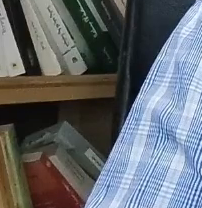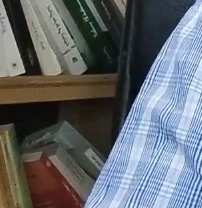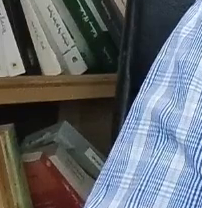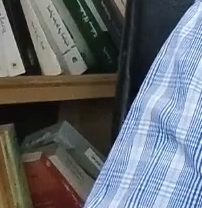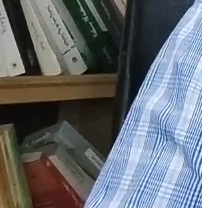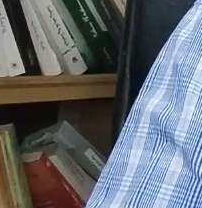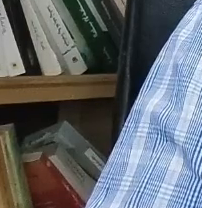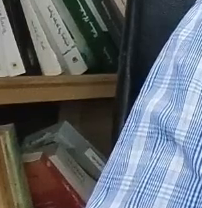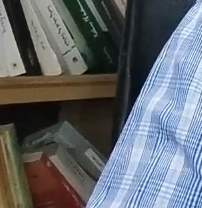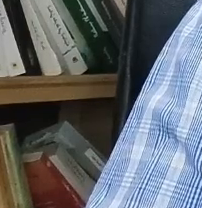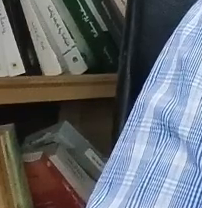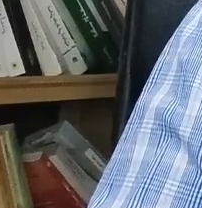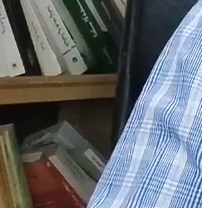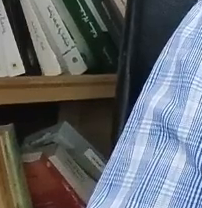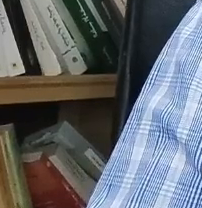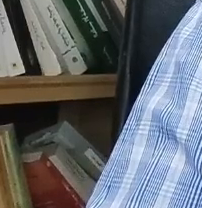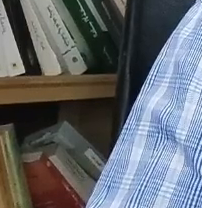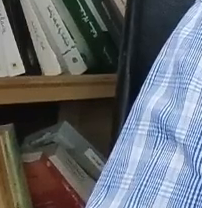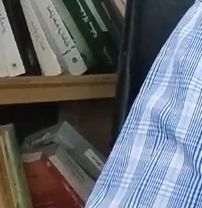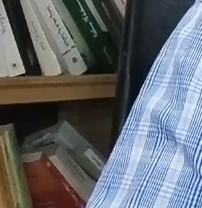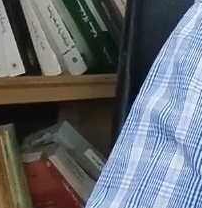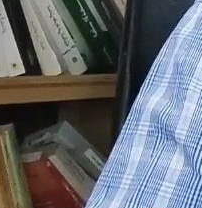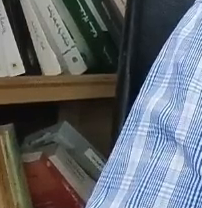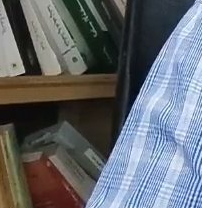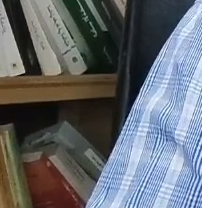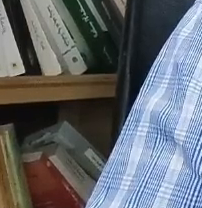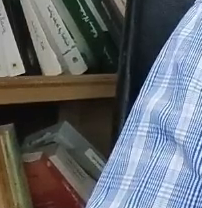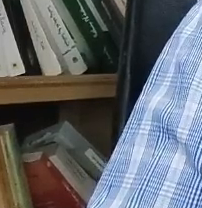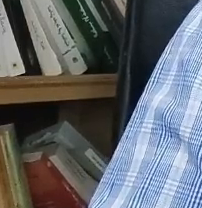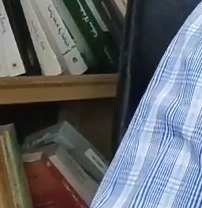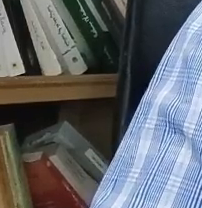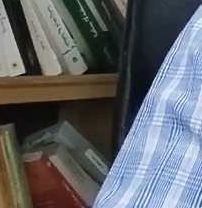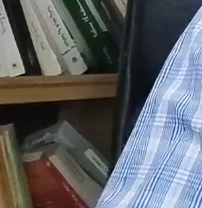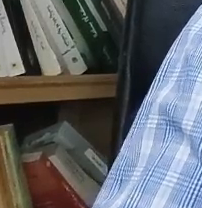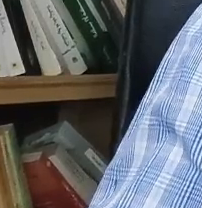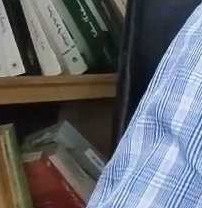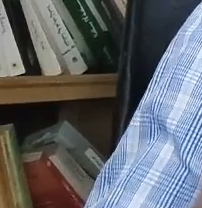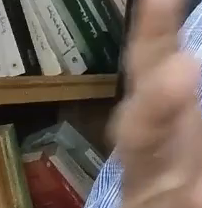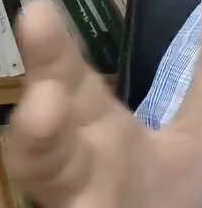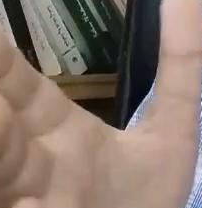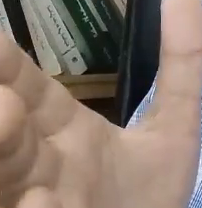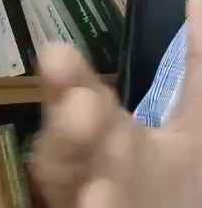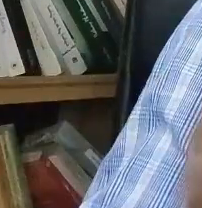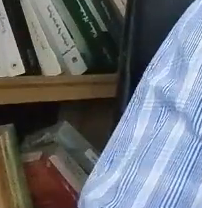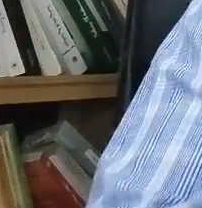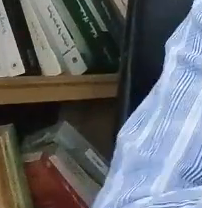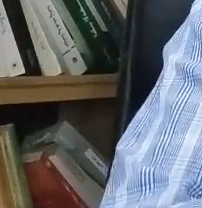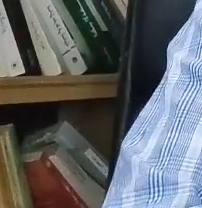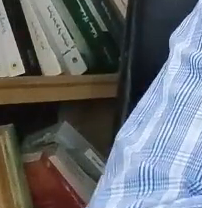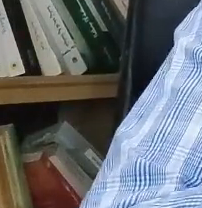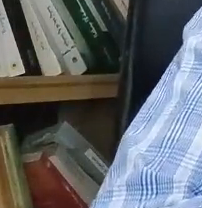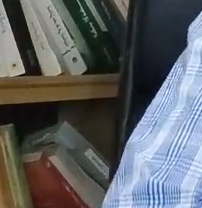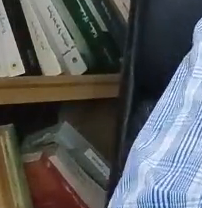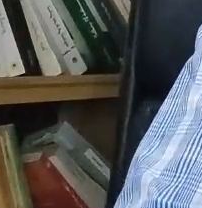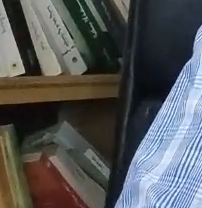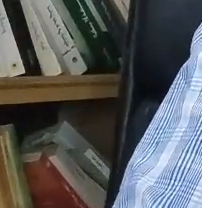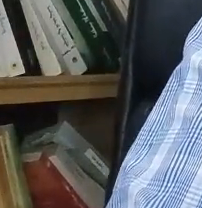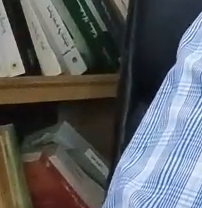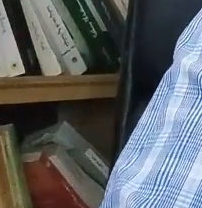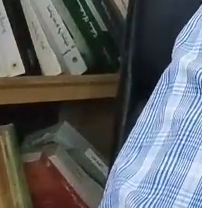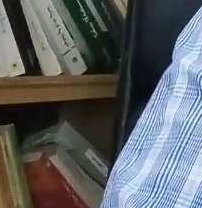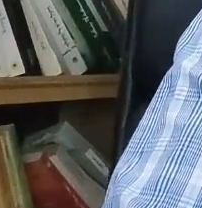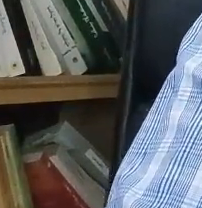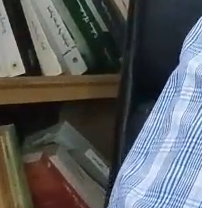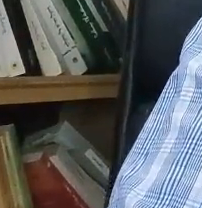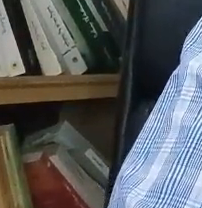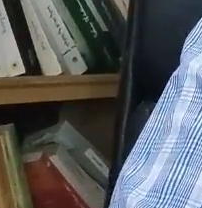الأهمية الحاسمة على جميع المستويات المؤسسية لفهم